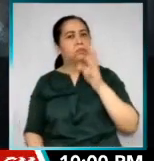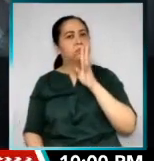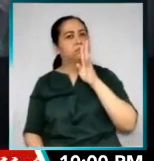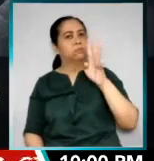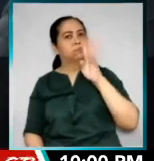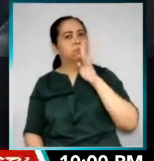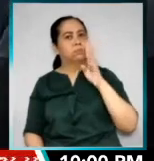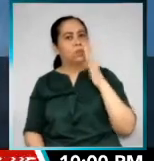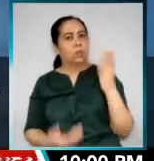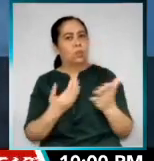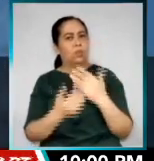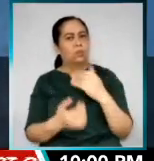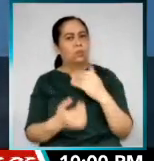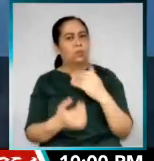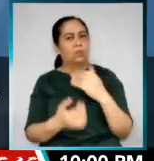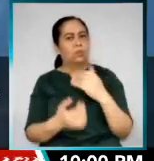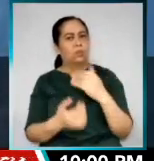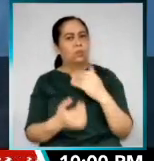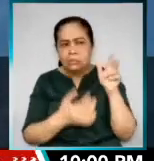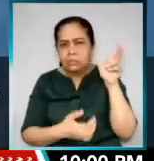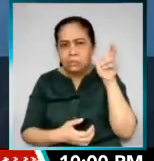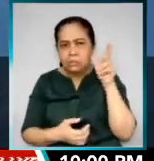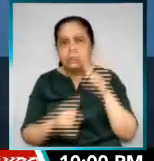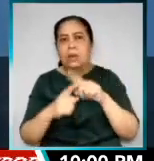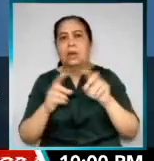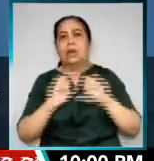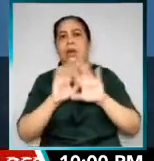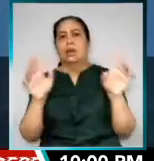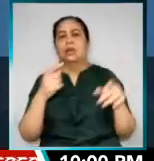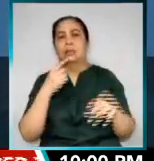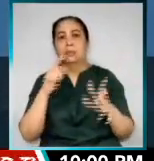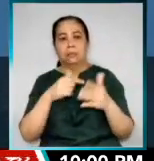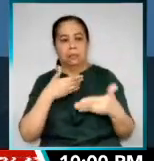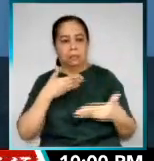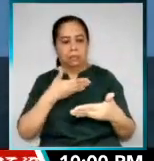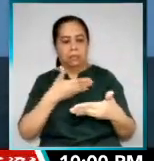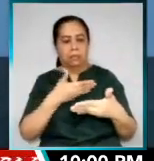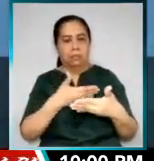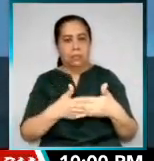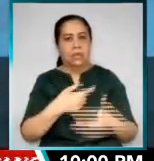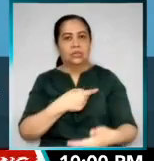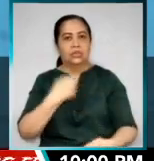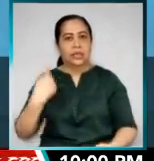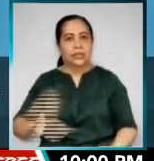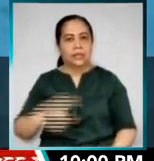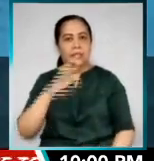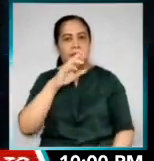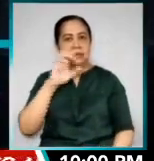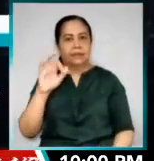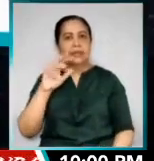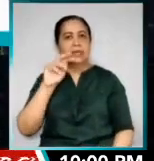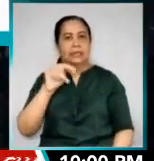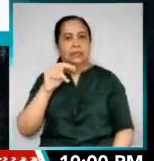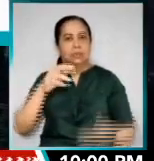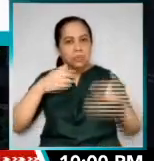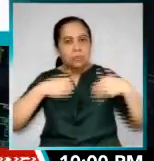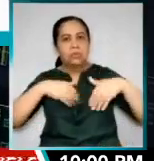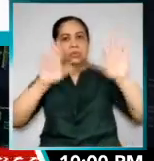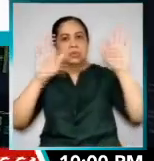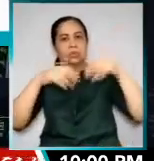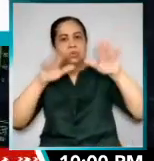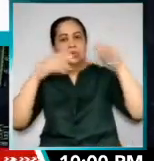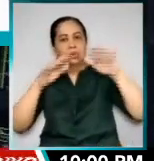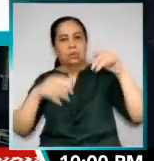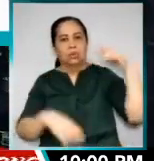di maintindihan pero malinaw na palapit na raw sa Chinese Reef at kailangang umalis agad ang Air Force.